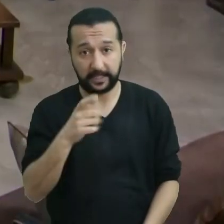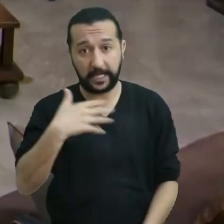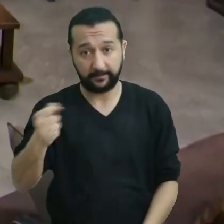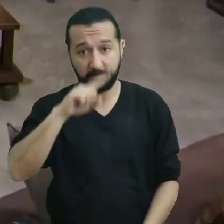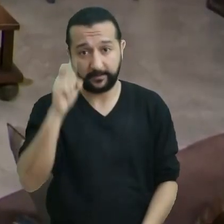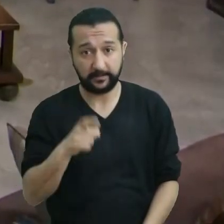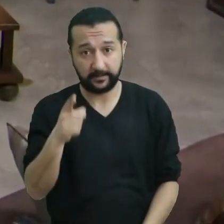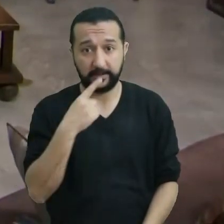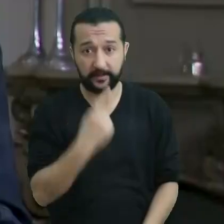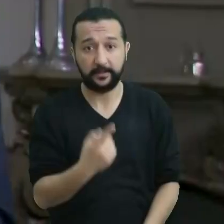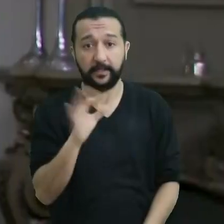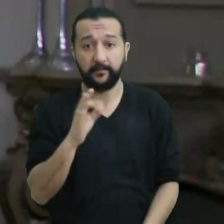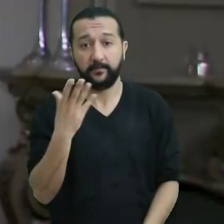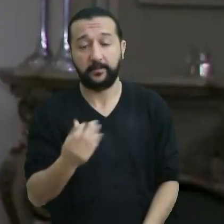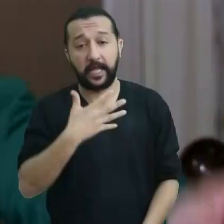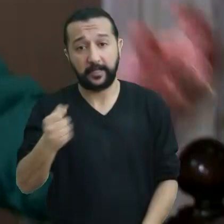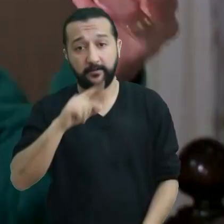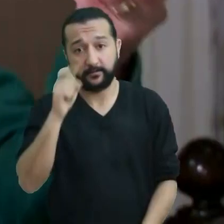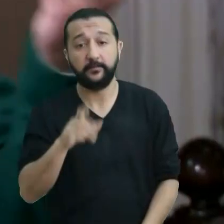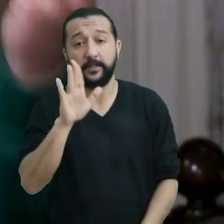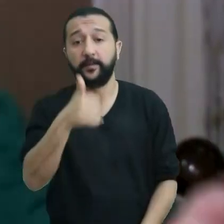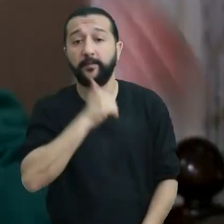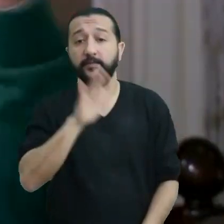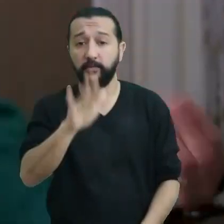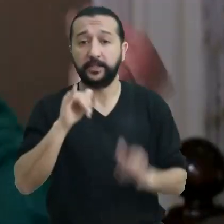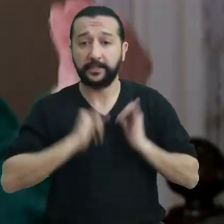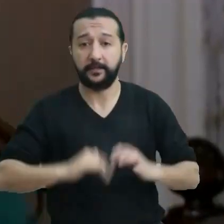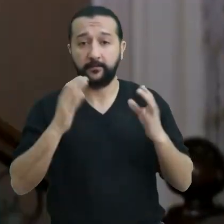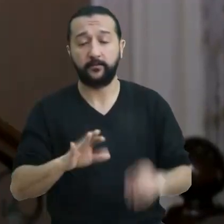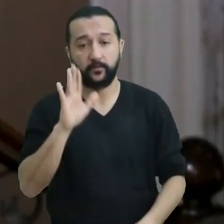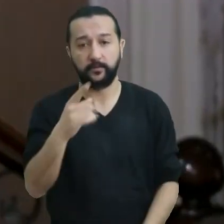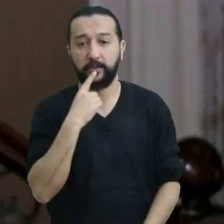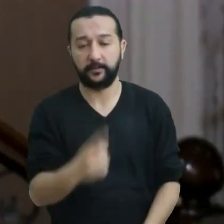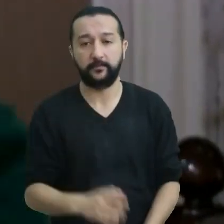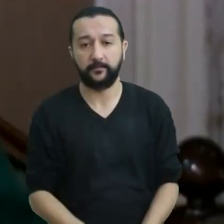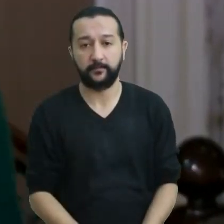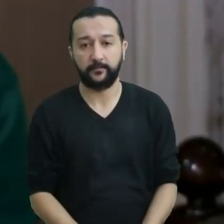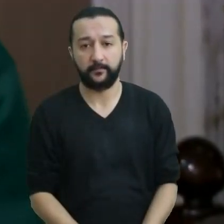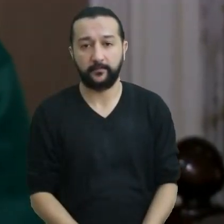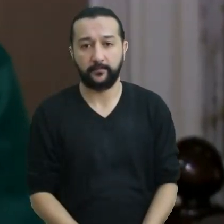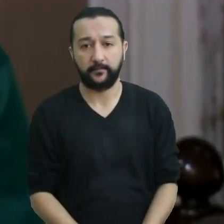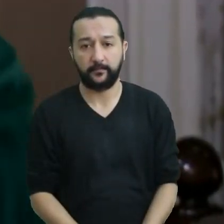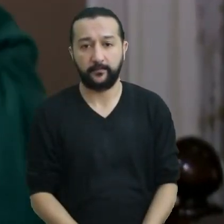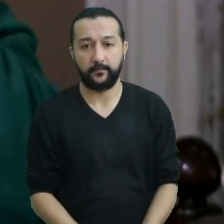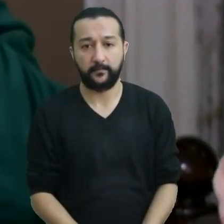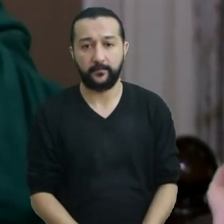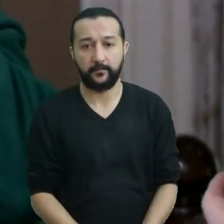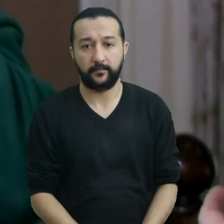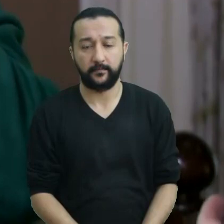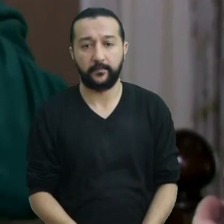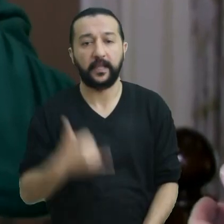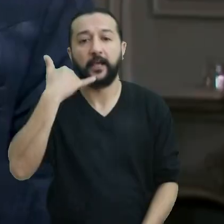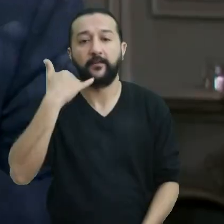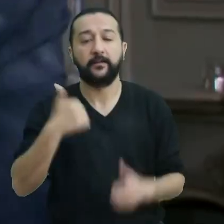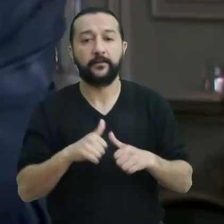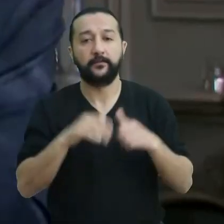Almış, almıştır mıdır mı? Evet. Aldır mıdır mı? Ya abicim bir sakin ol. Allah. Ya. Biricik. Ha,